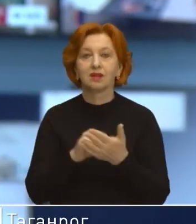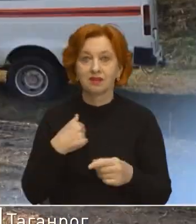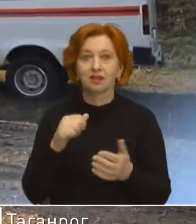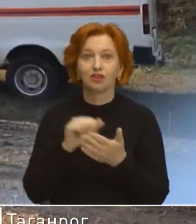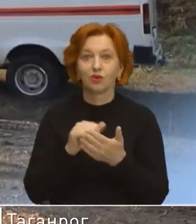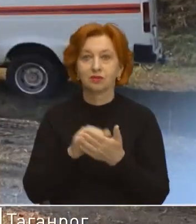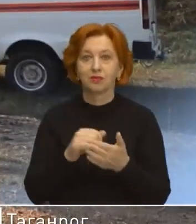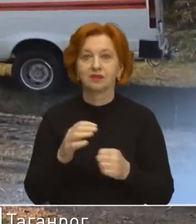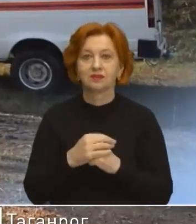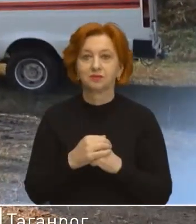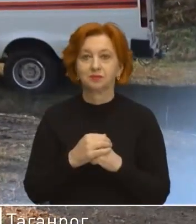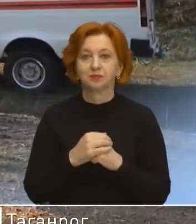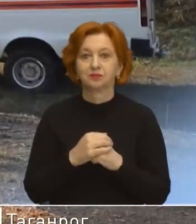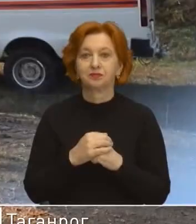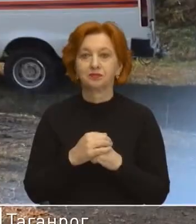Высоцкая.